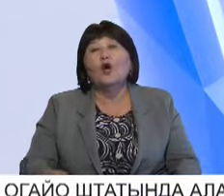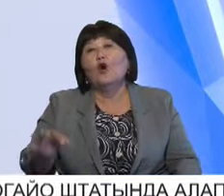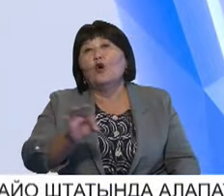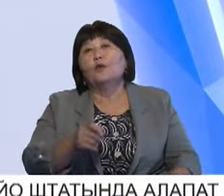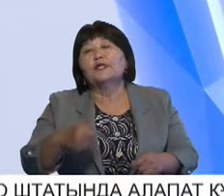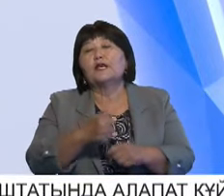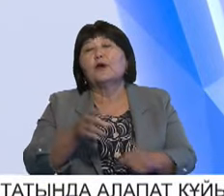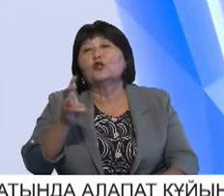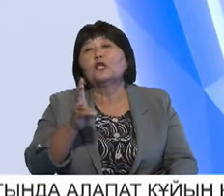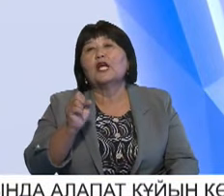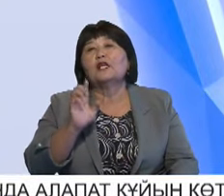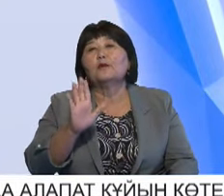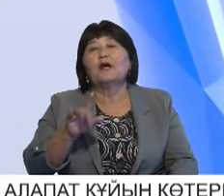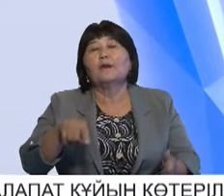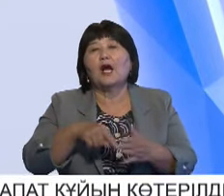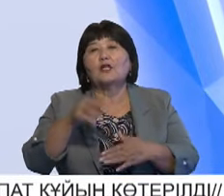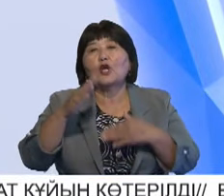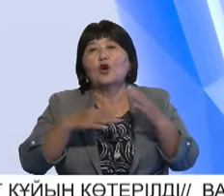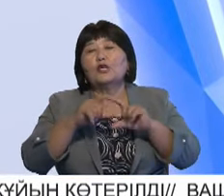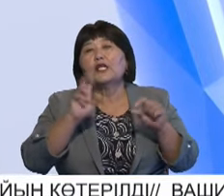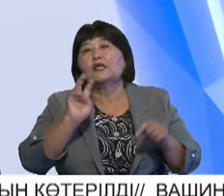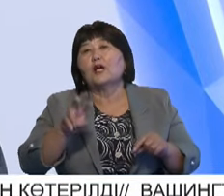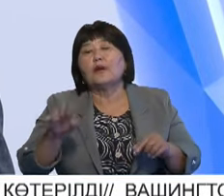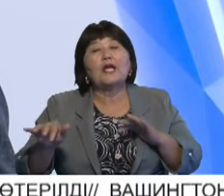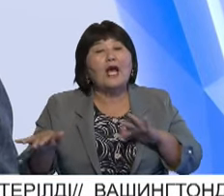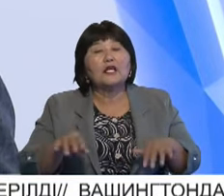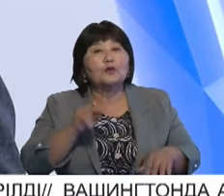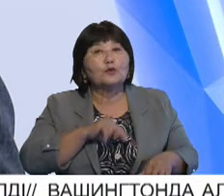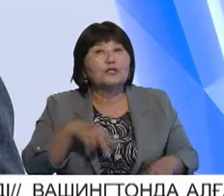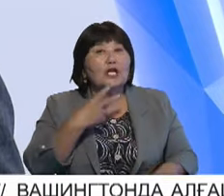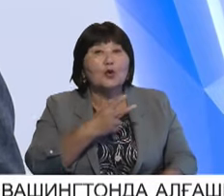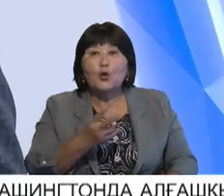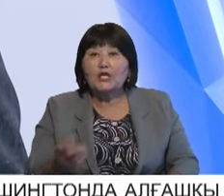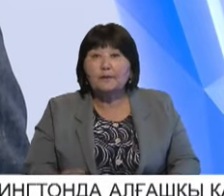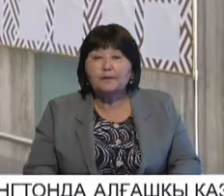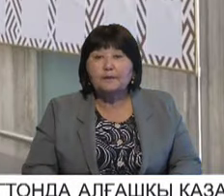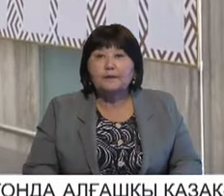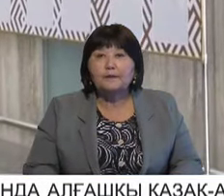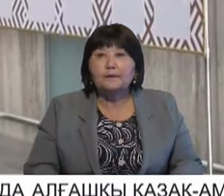облыс әкімі Нұрлыбек Нәлібаев қаладағы құрылыс нысандарына барып атқарылып жатқан жұмыстарды көрді.